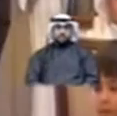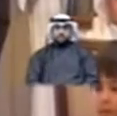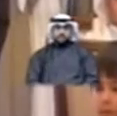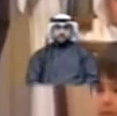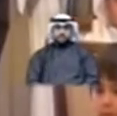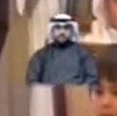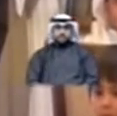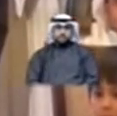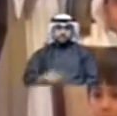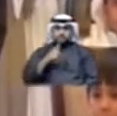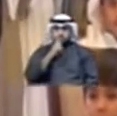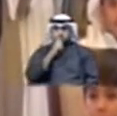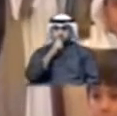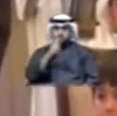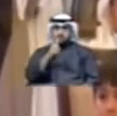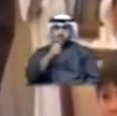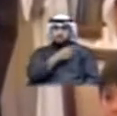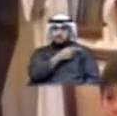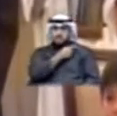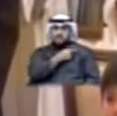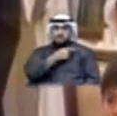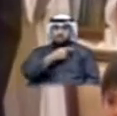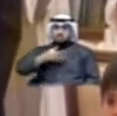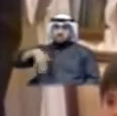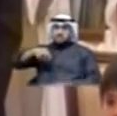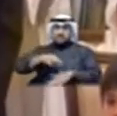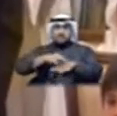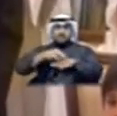مو كل من راجع الطب النفسي مختل عقليا،